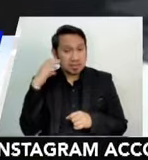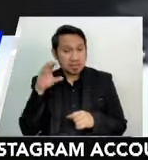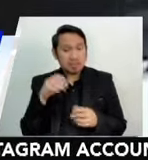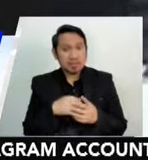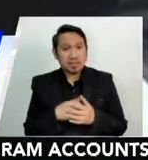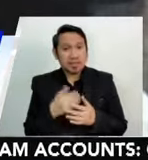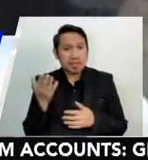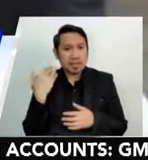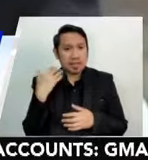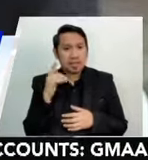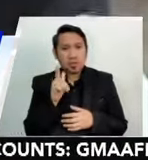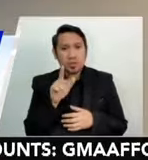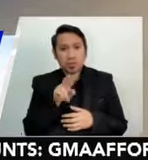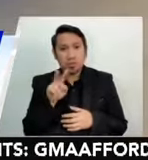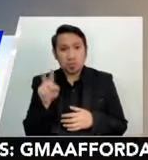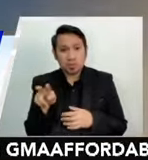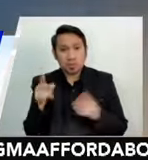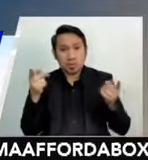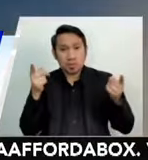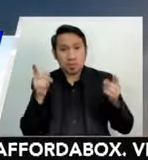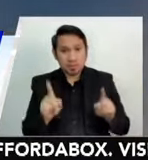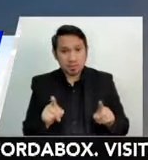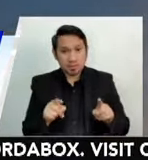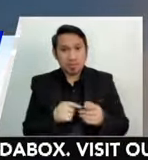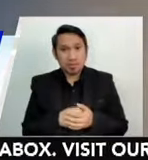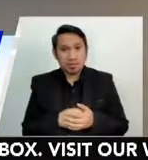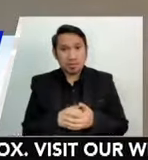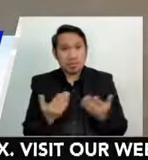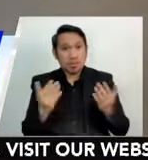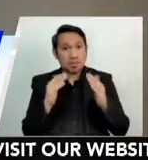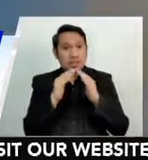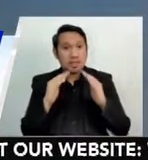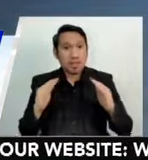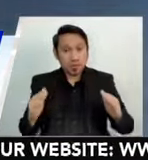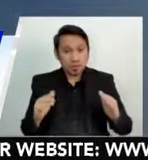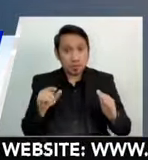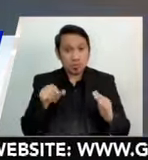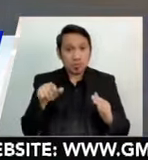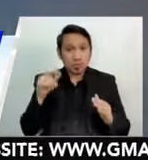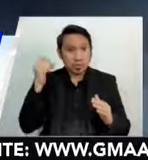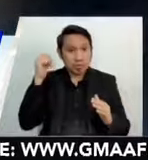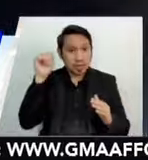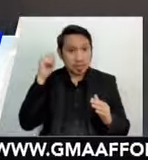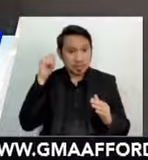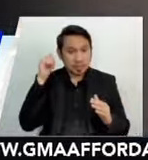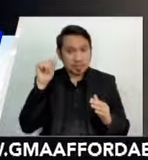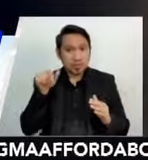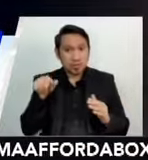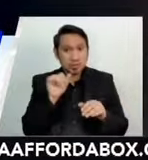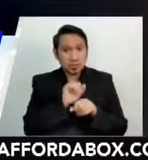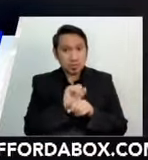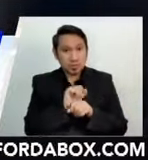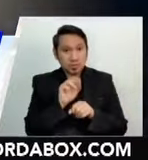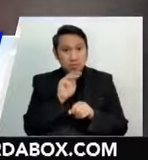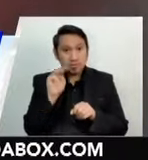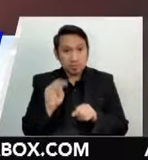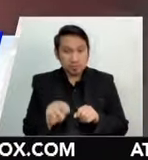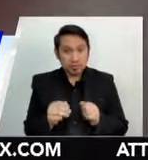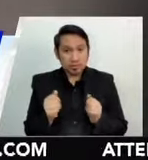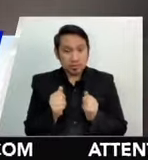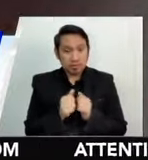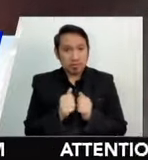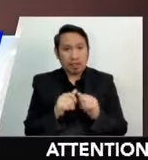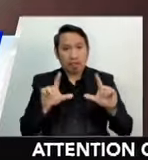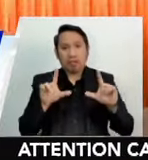nang magganap umanong krimen sa bahay ng tinutuluyan niyang tiyahin noong nagtatrabaho siya sa Maynila. Kabilang siya sa most wanted list ng